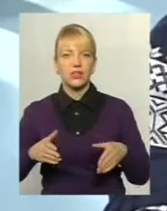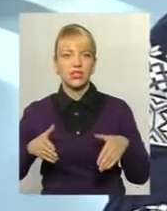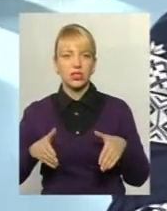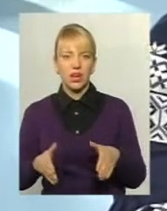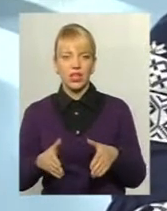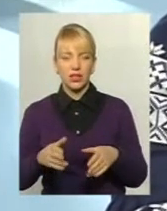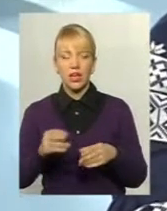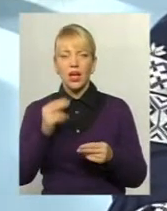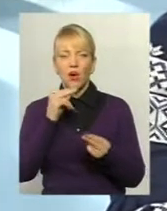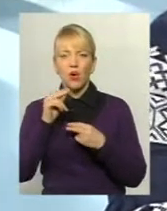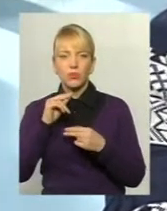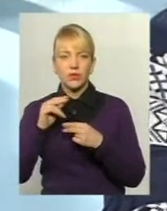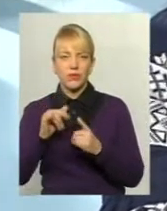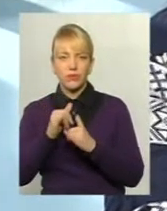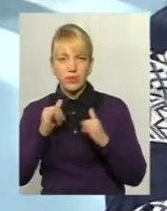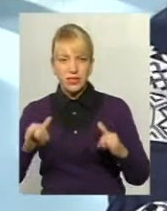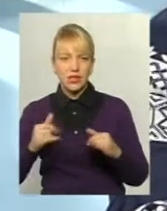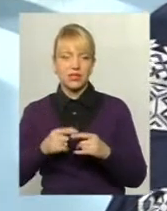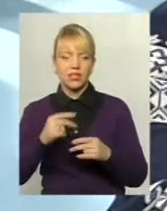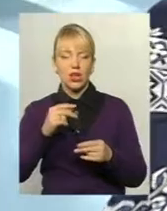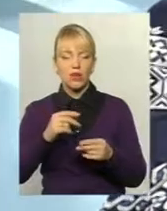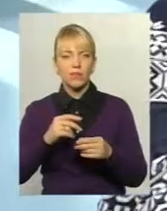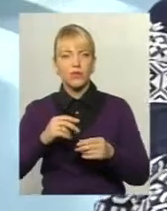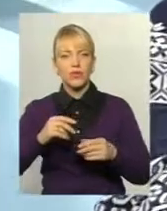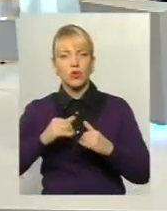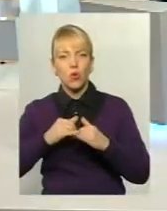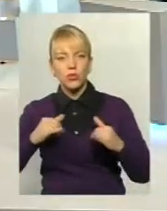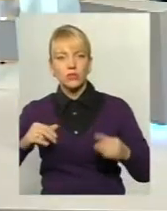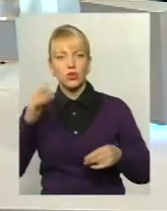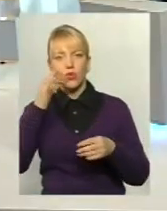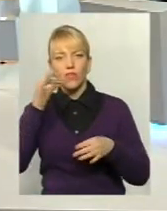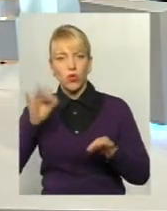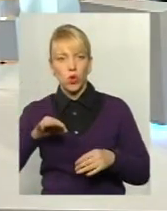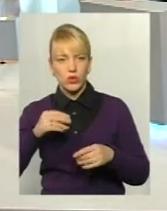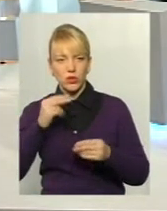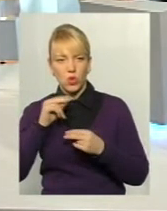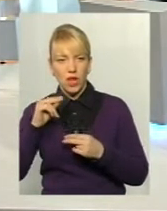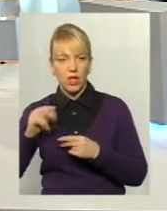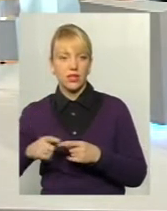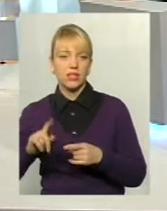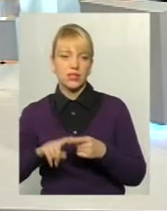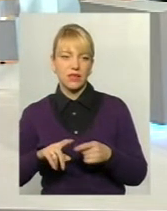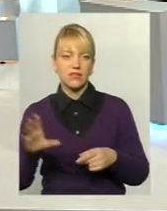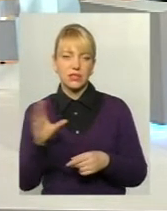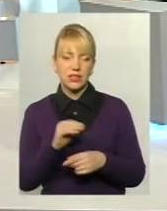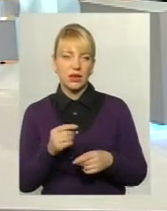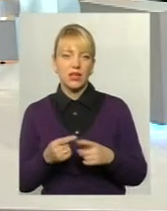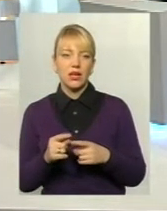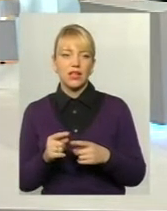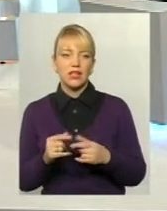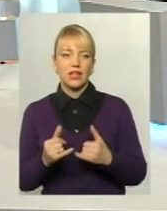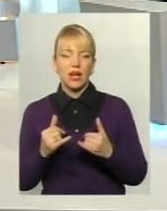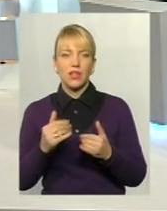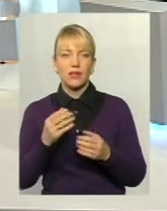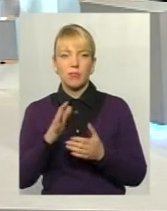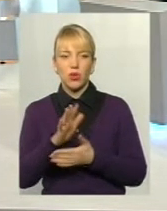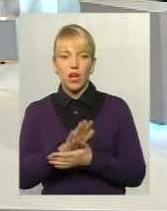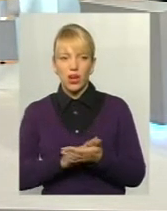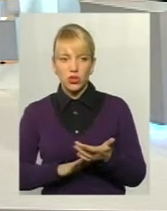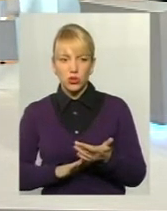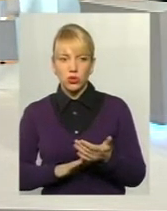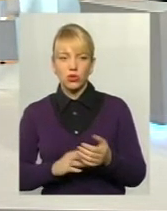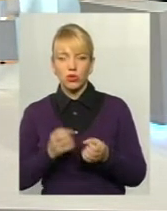оптимізації, розвитку, вдосконалення. Це те, що мотивує і дає гарний поштовх для подальшого добробуту. Власне,